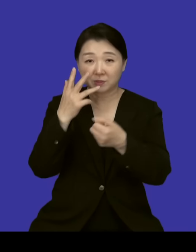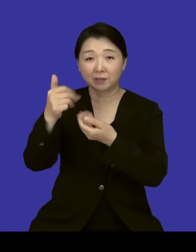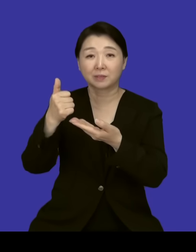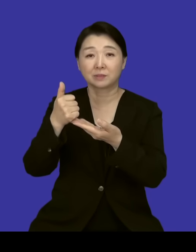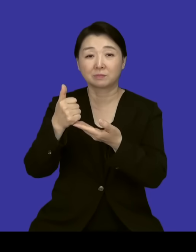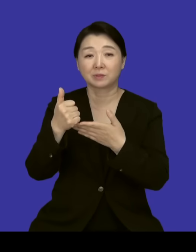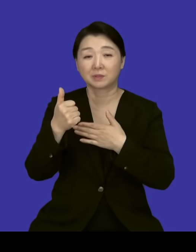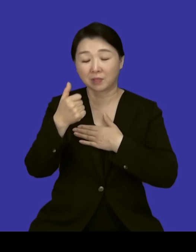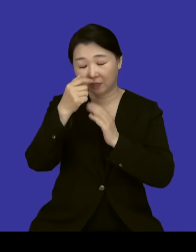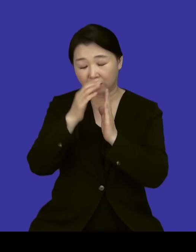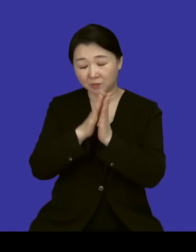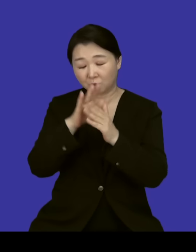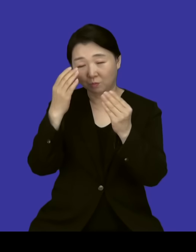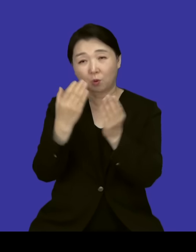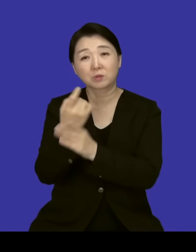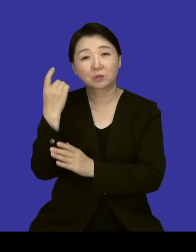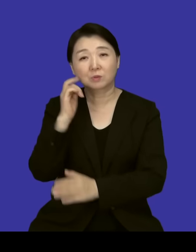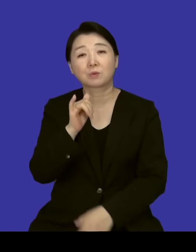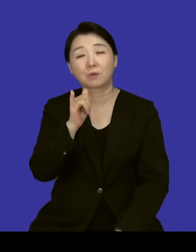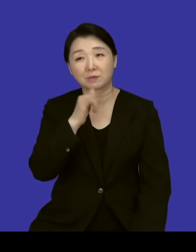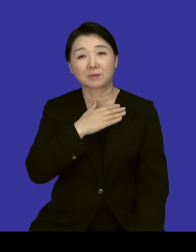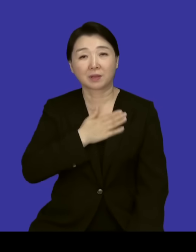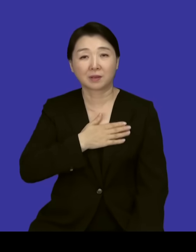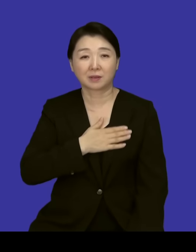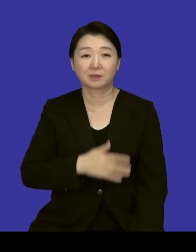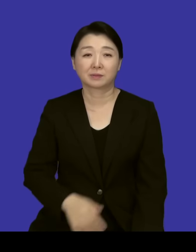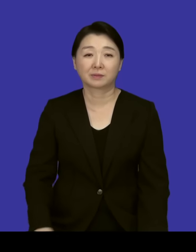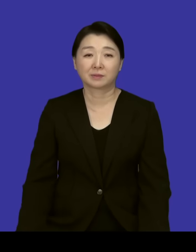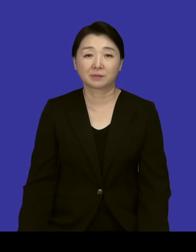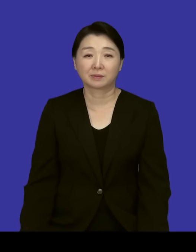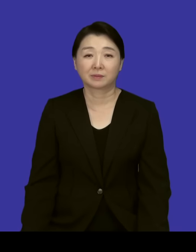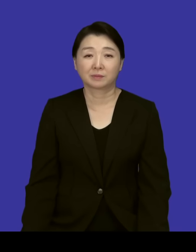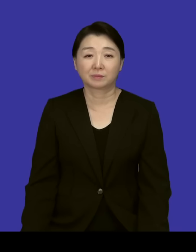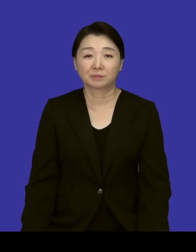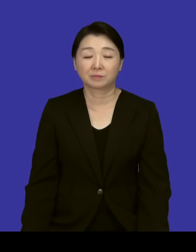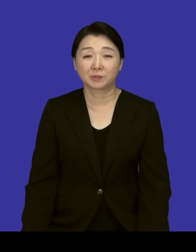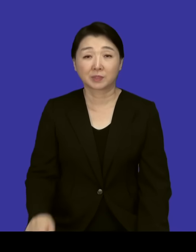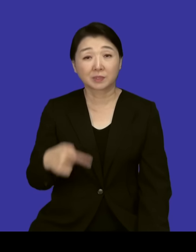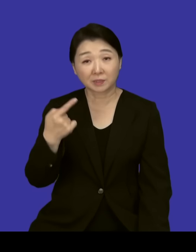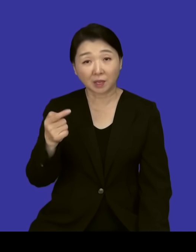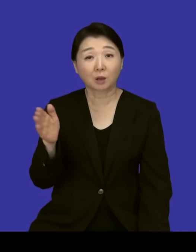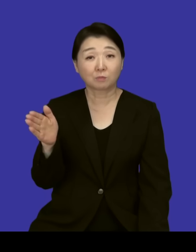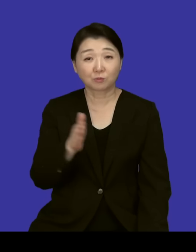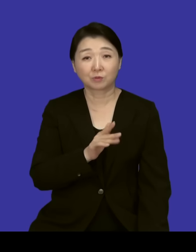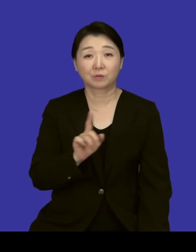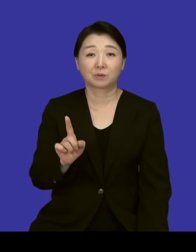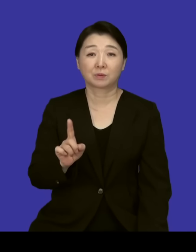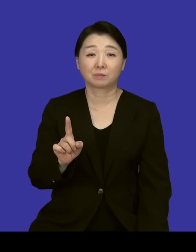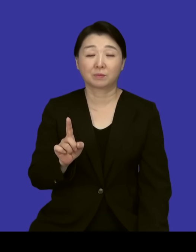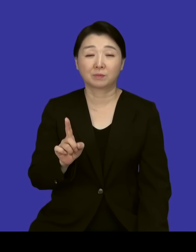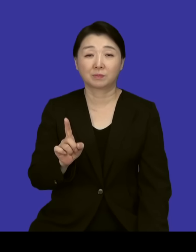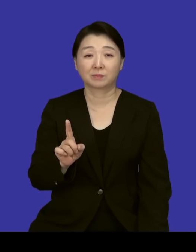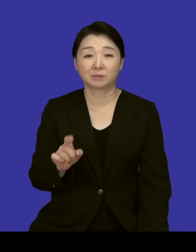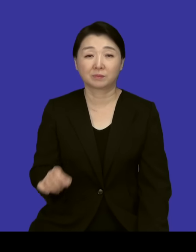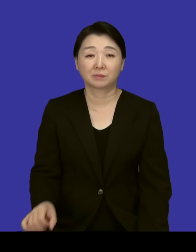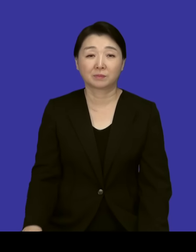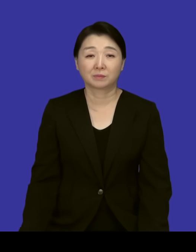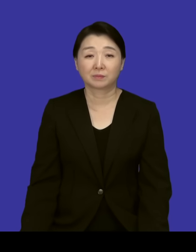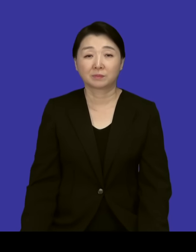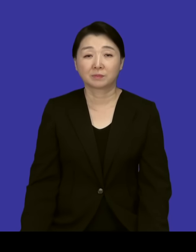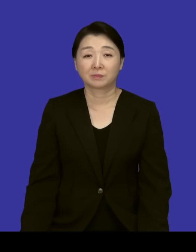제 기도를 다 듣고 계시구나. 네, 그런 걸 체험하게 됐고 그 다음부터는